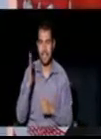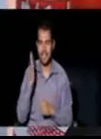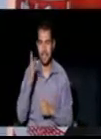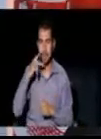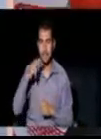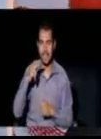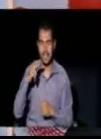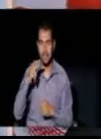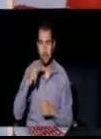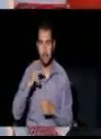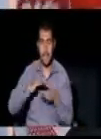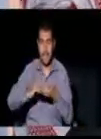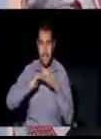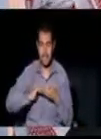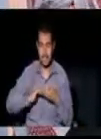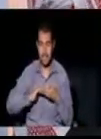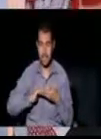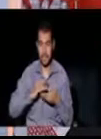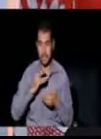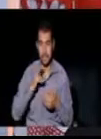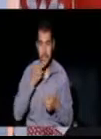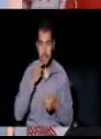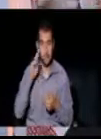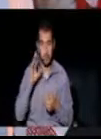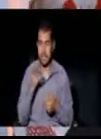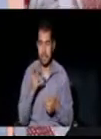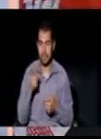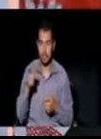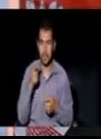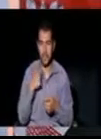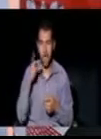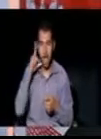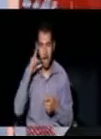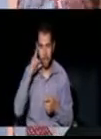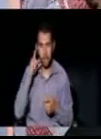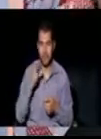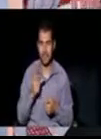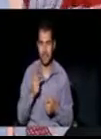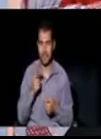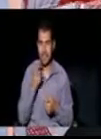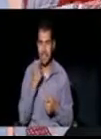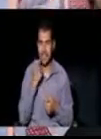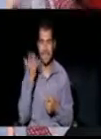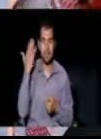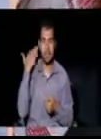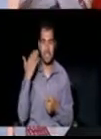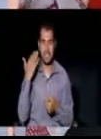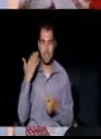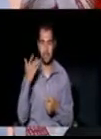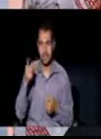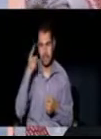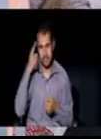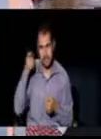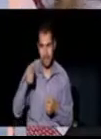المبادرة حلوة جدا. قمر دي انا اعرفها من 5 سنين، دماغها ذكية وعندها طموح